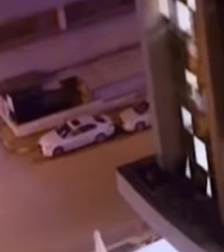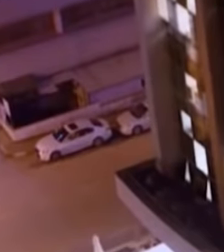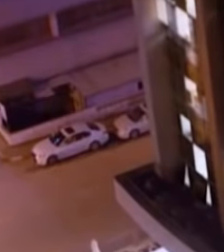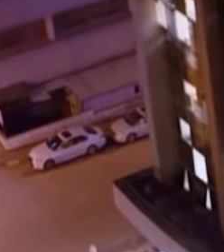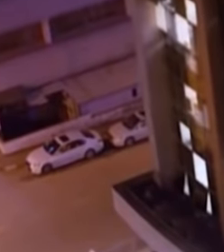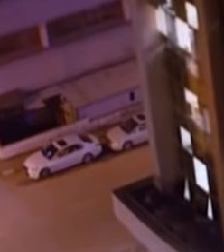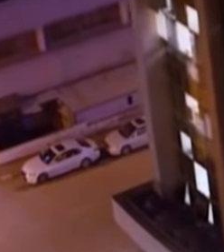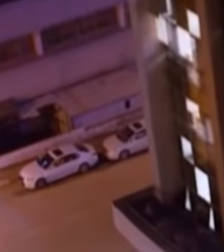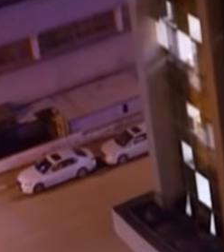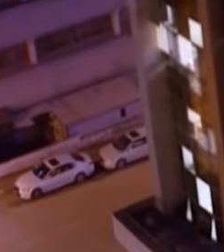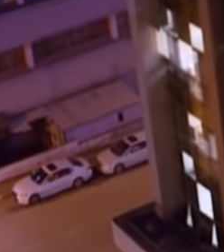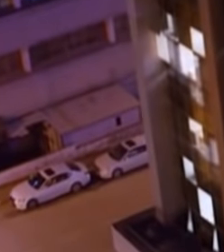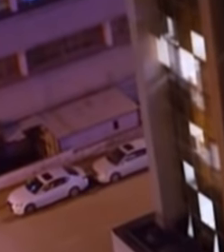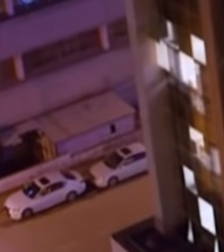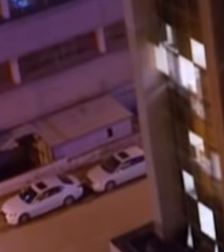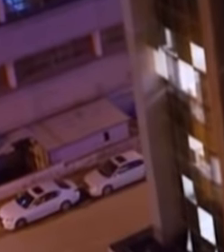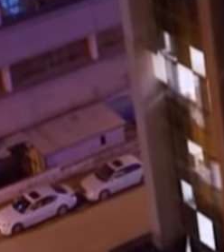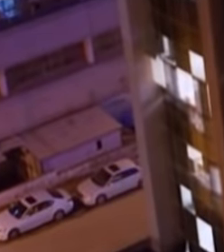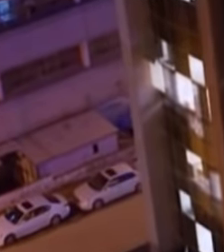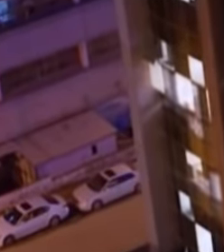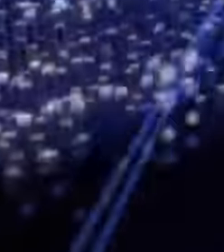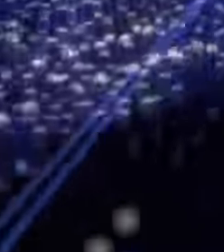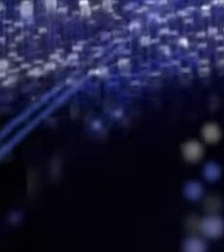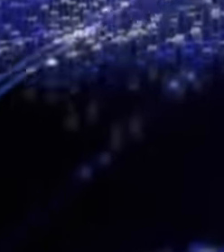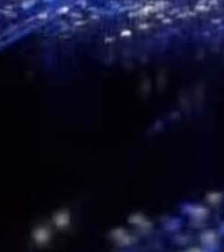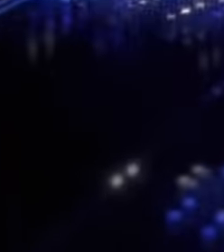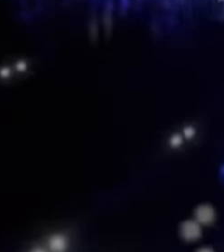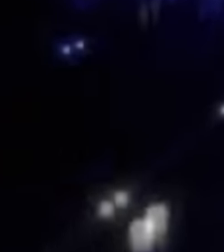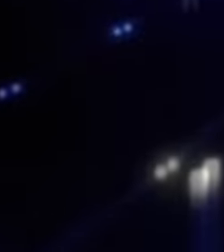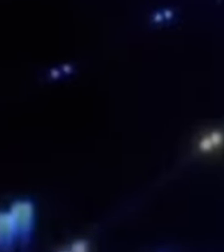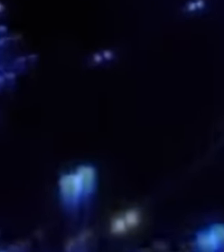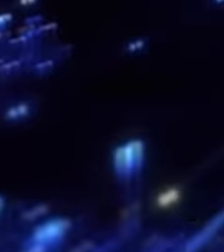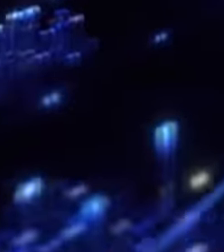חדשות השבת, מאולפני כאן בירושלים.